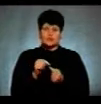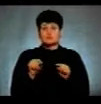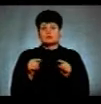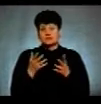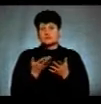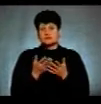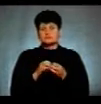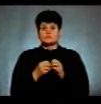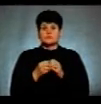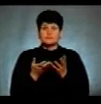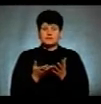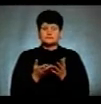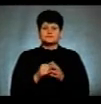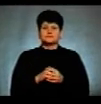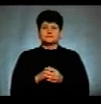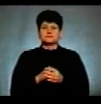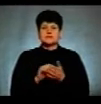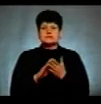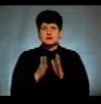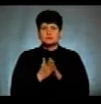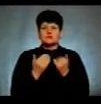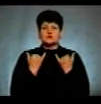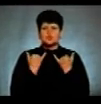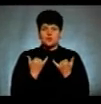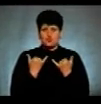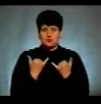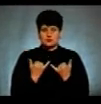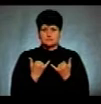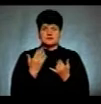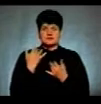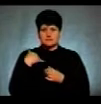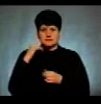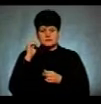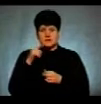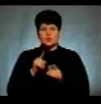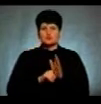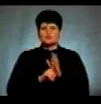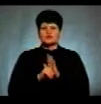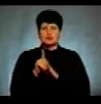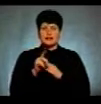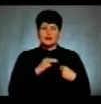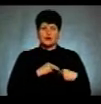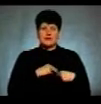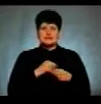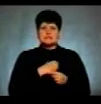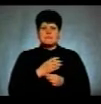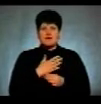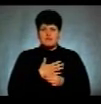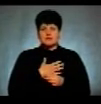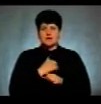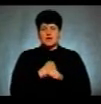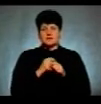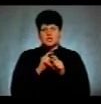такий дисбаланс і дискомфорт. Станом на сьогодні, як наскільки мені відомо, вже розпочали і колеги з приватних аптечних